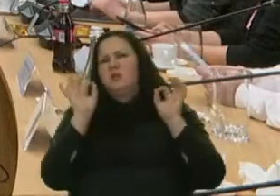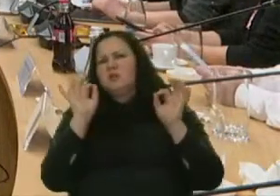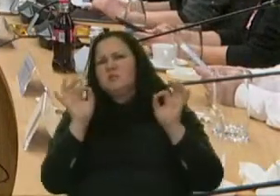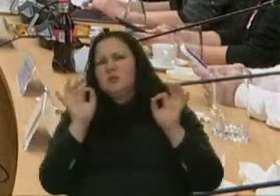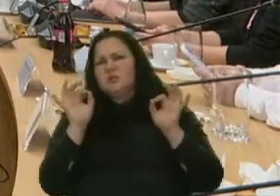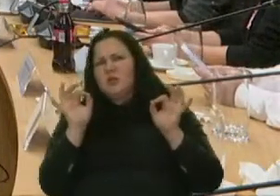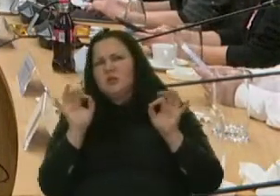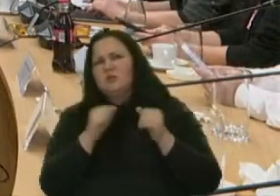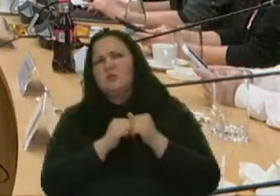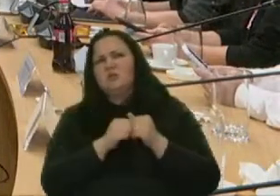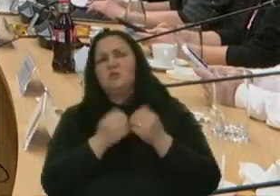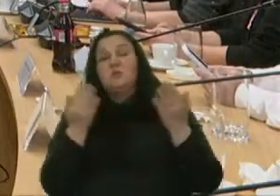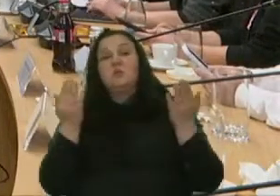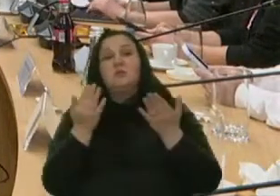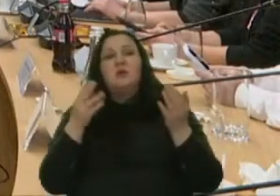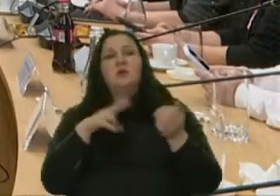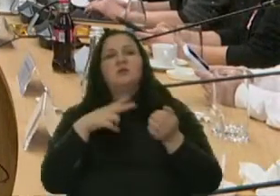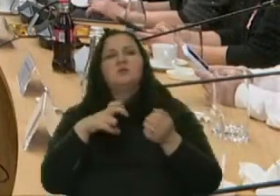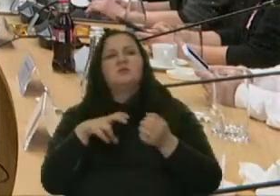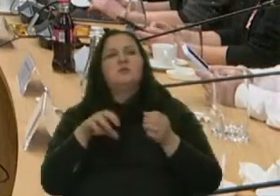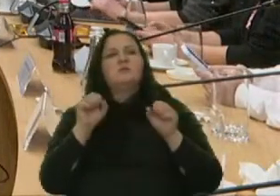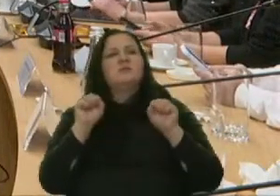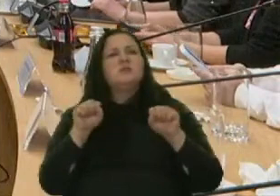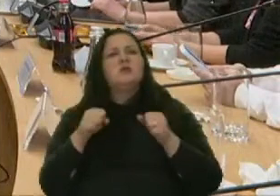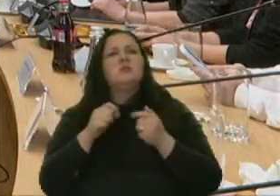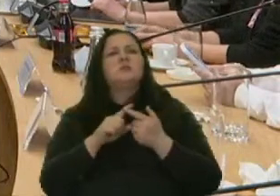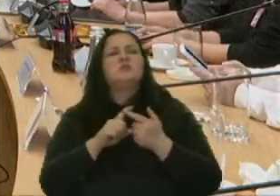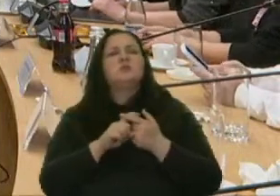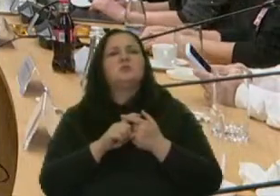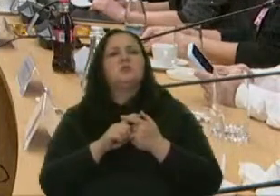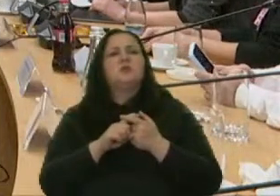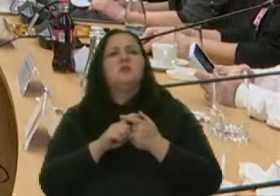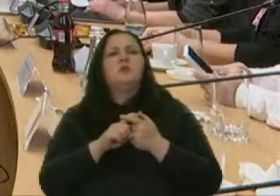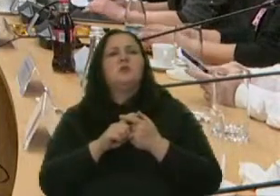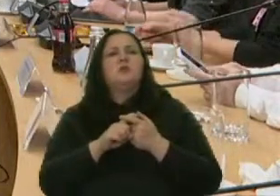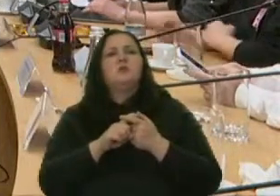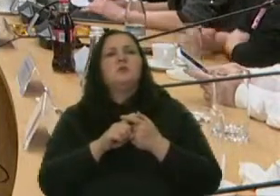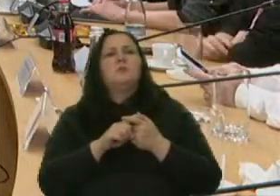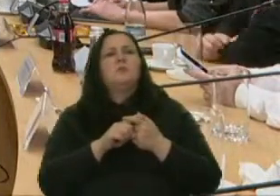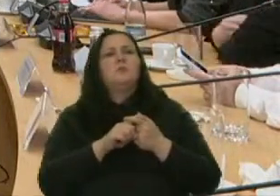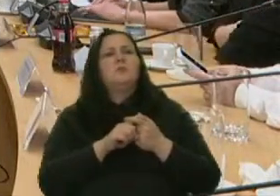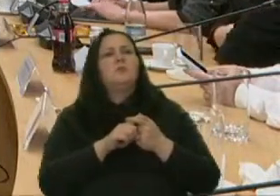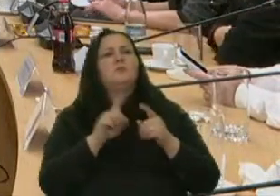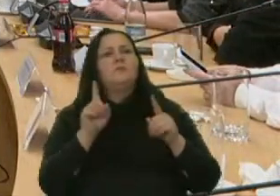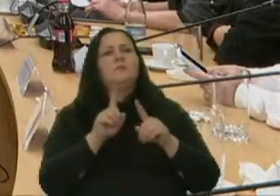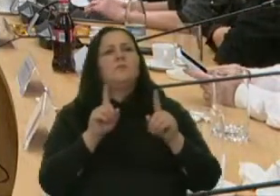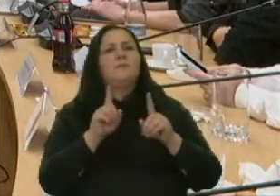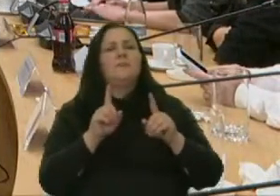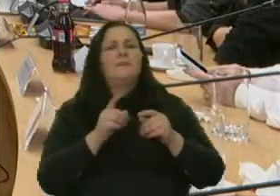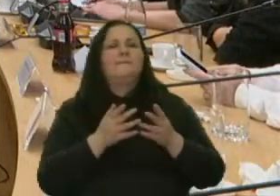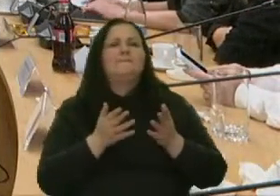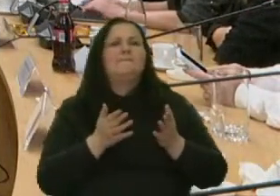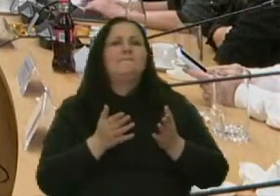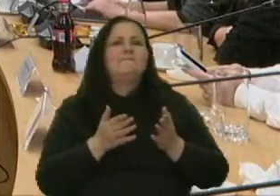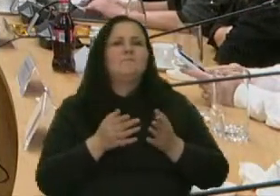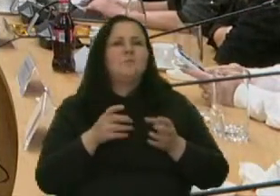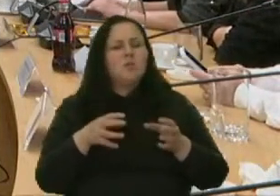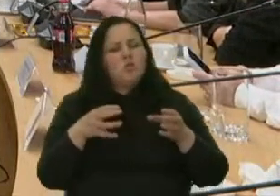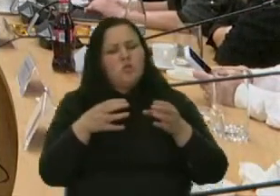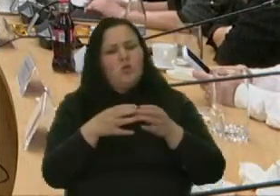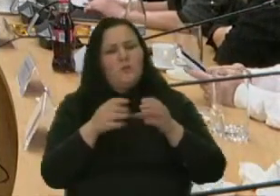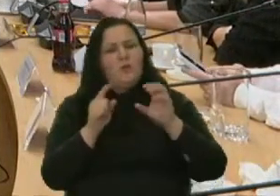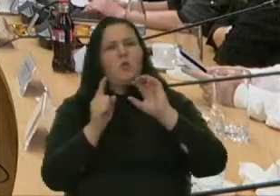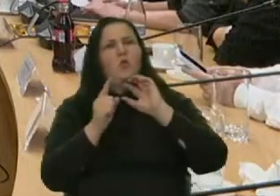specializat în care să fim serioși Ă nu cred mai ales în domeniul